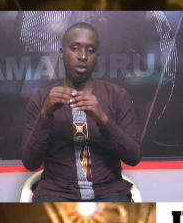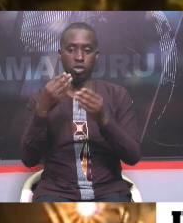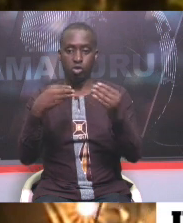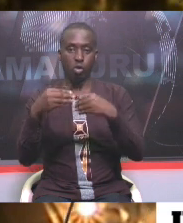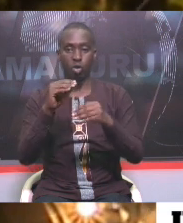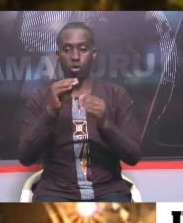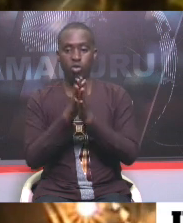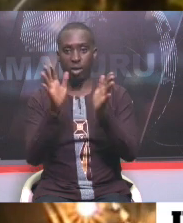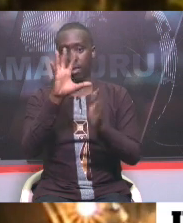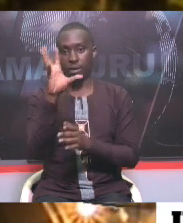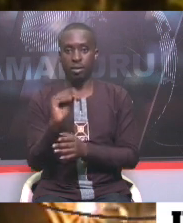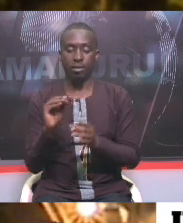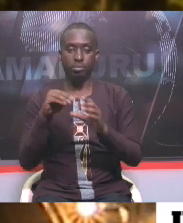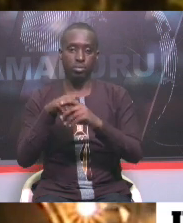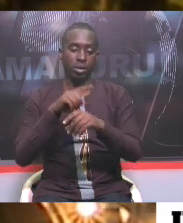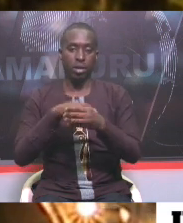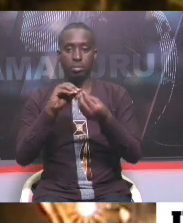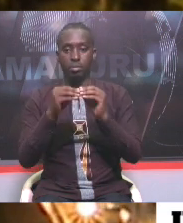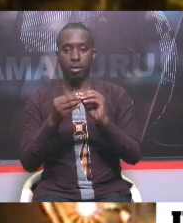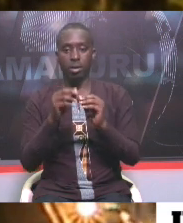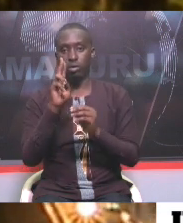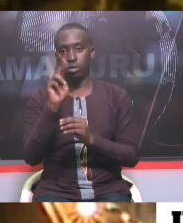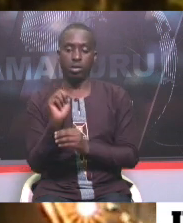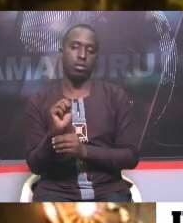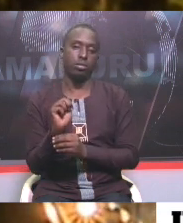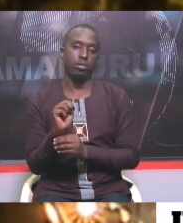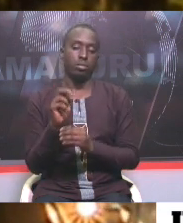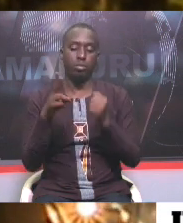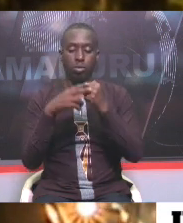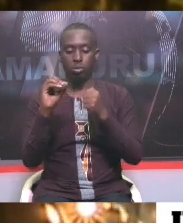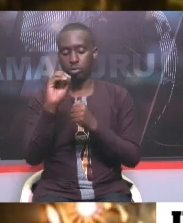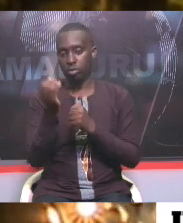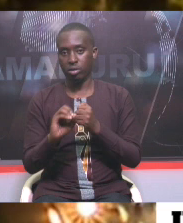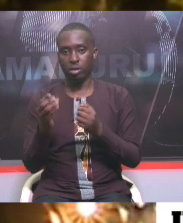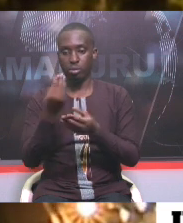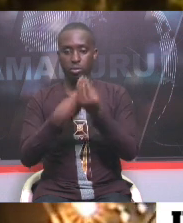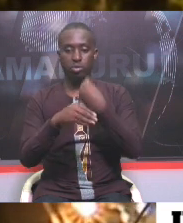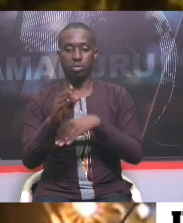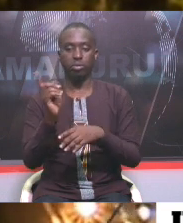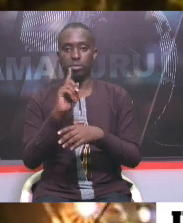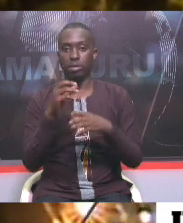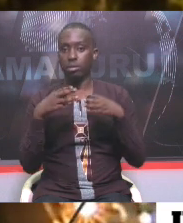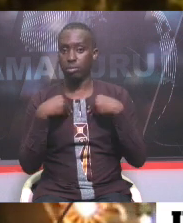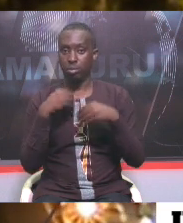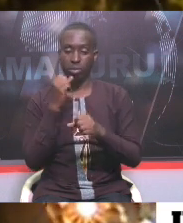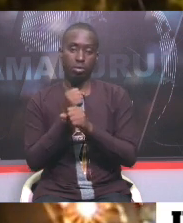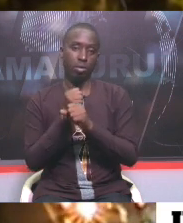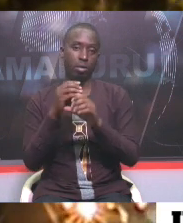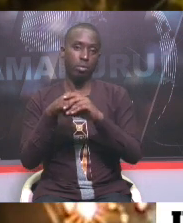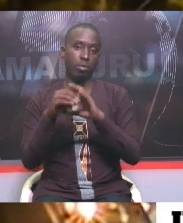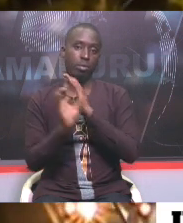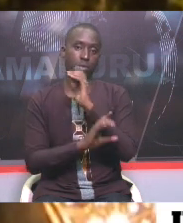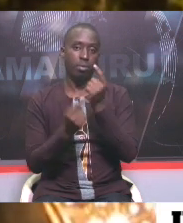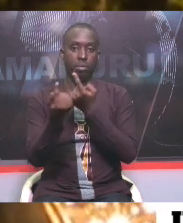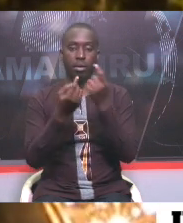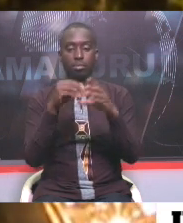gihe imibare y'umuryango w'abibumbye yerekana ko 70% y'ubucuruzi butemewe bukorwa mu bihugu bimwe na bimwe